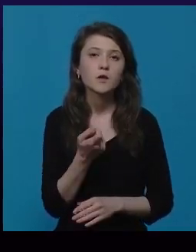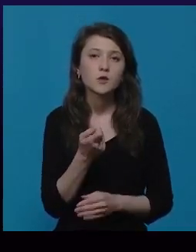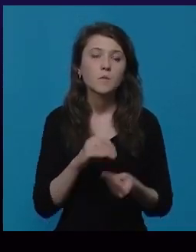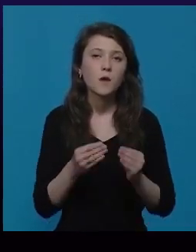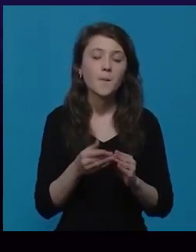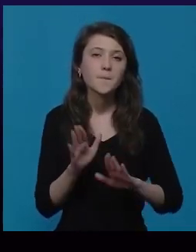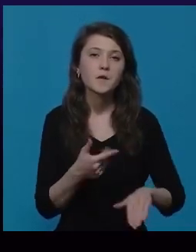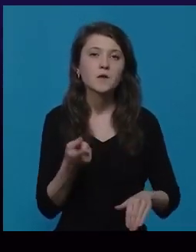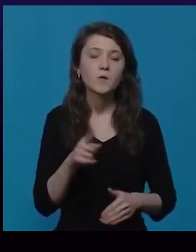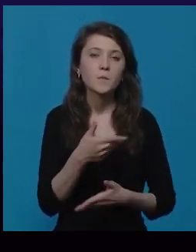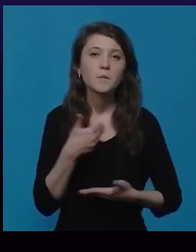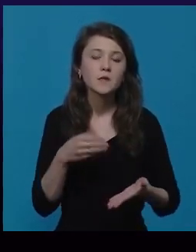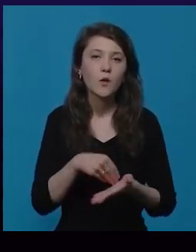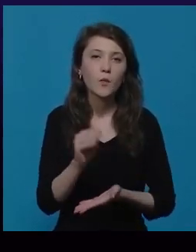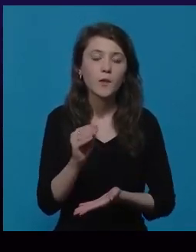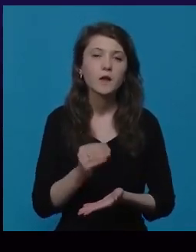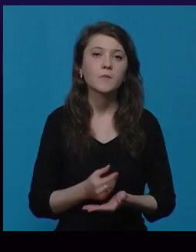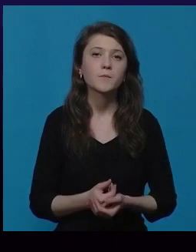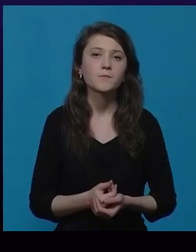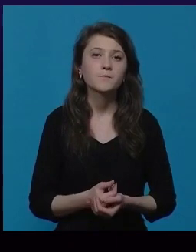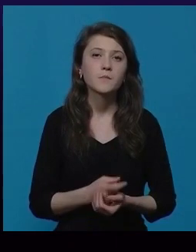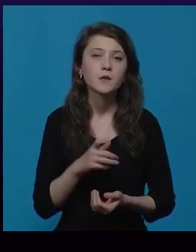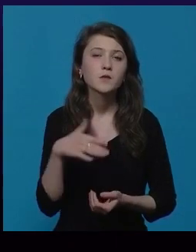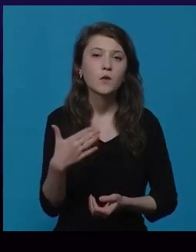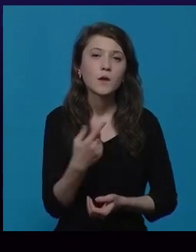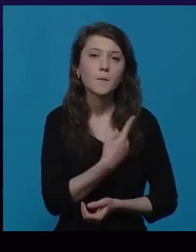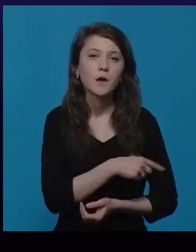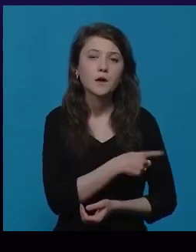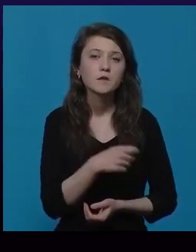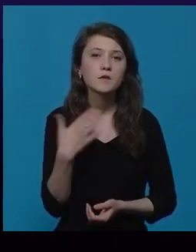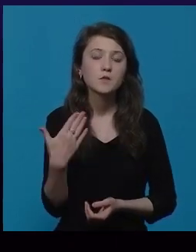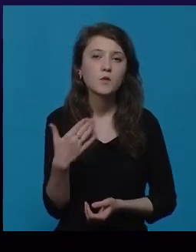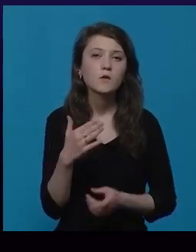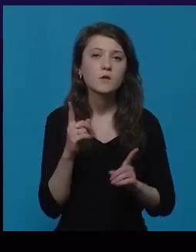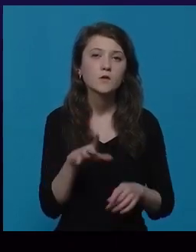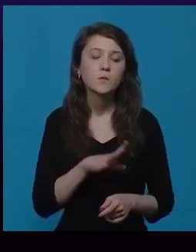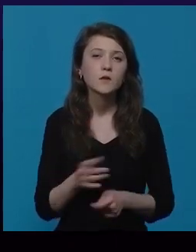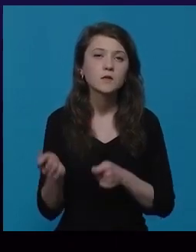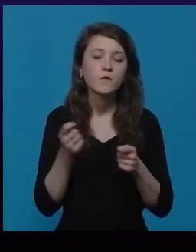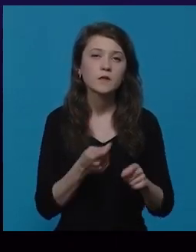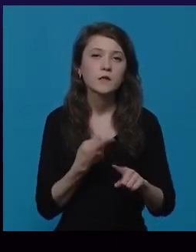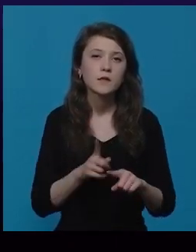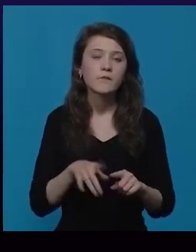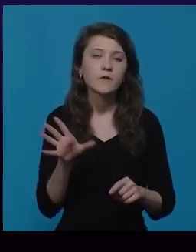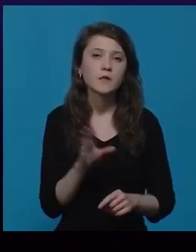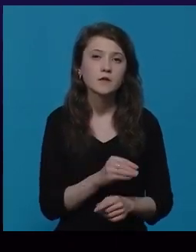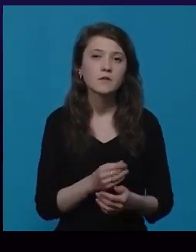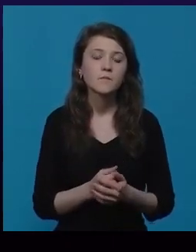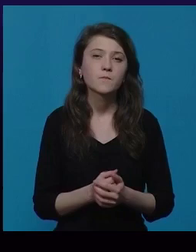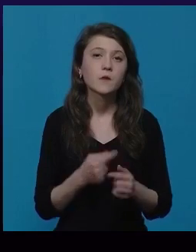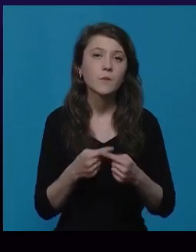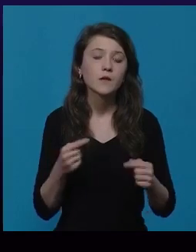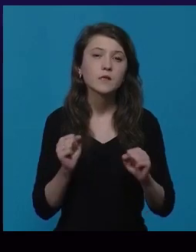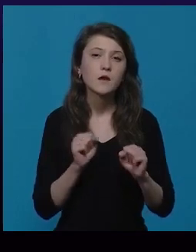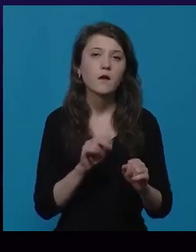і ми закупили, і якби то з сторони медицини, з їхньої сторони були завезені ці всі засоби захисту. На сьогоднішній день